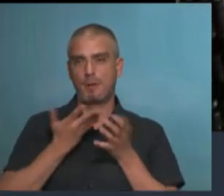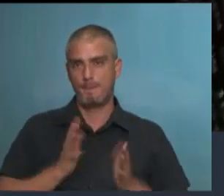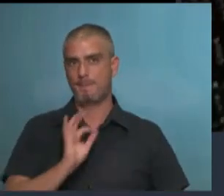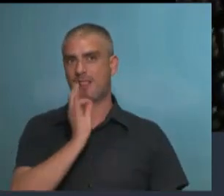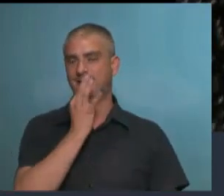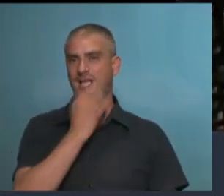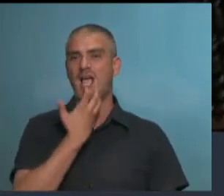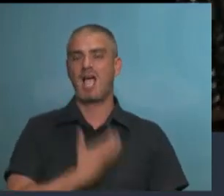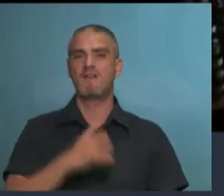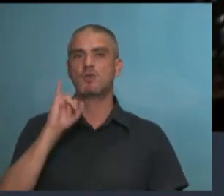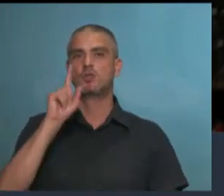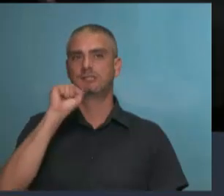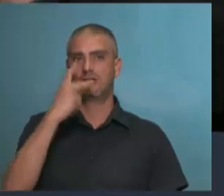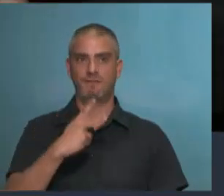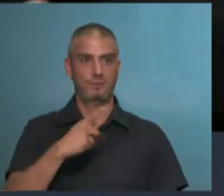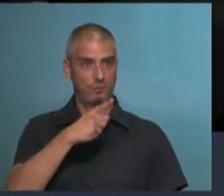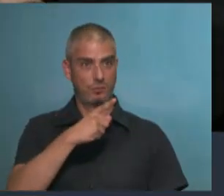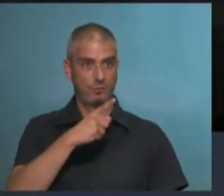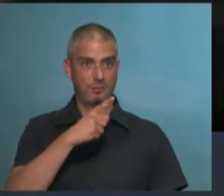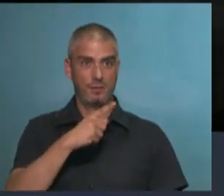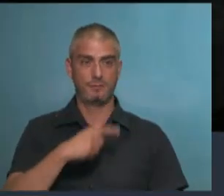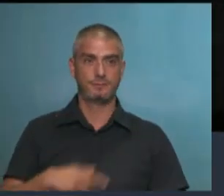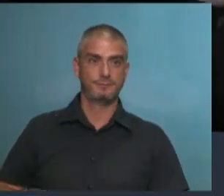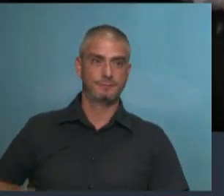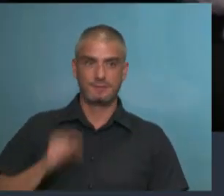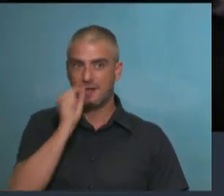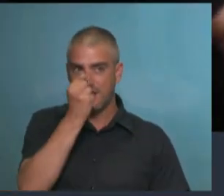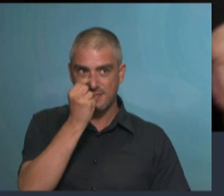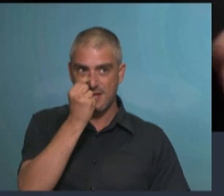משה יוסף. הוא הוציא מכיסו כזרעי.